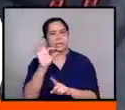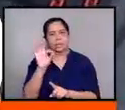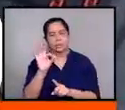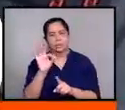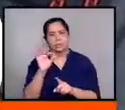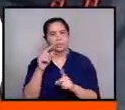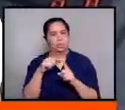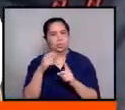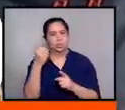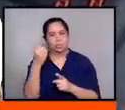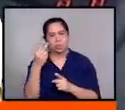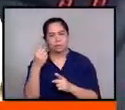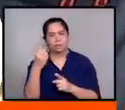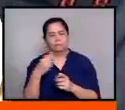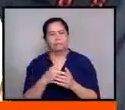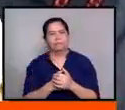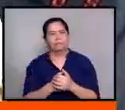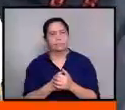9 to